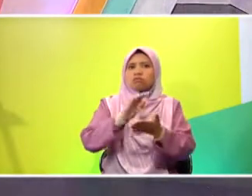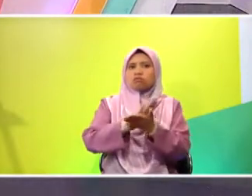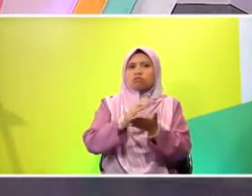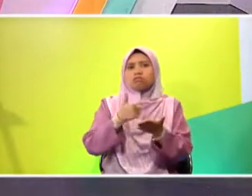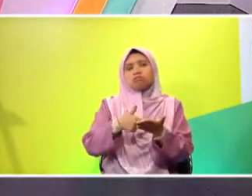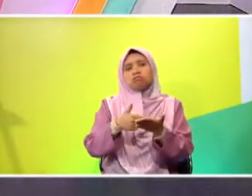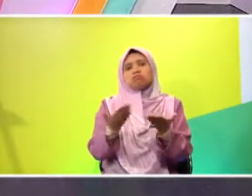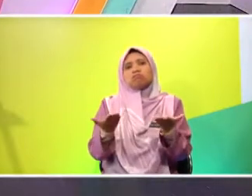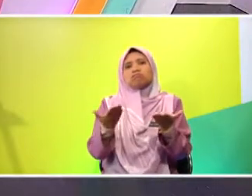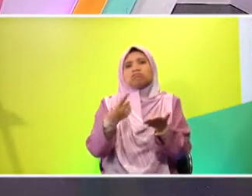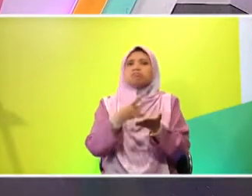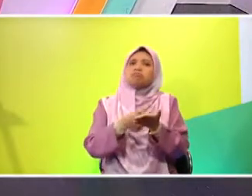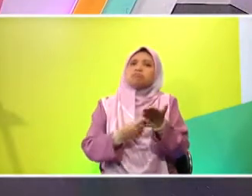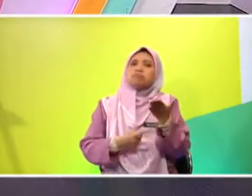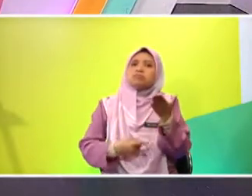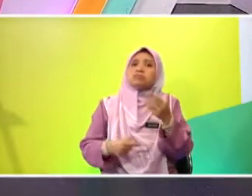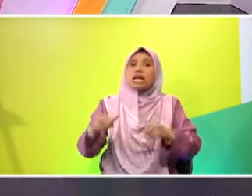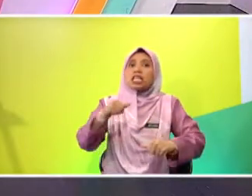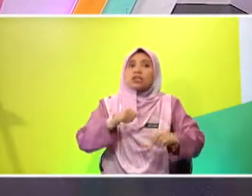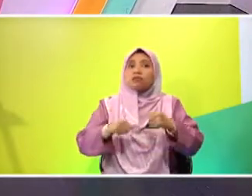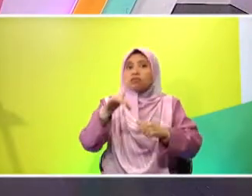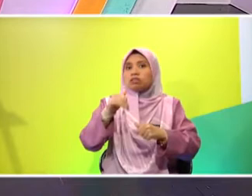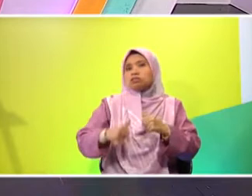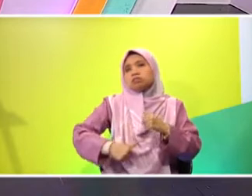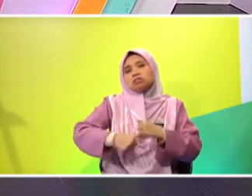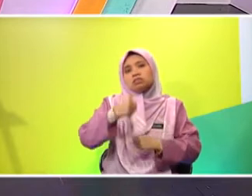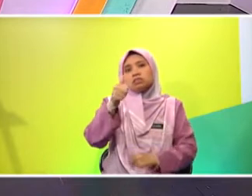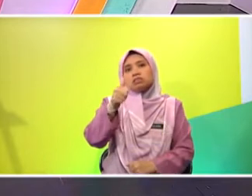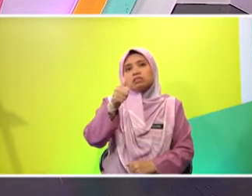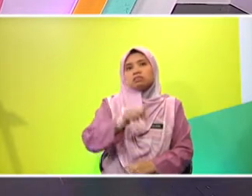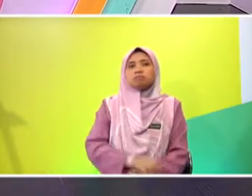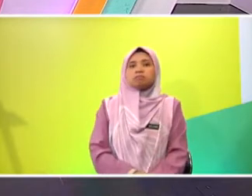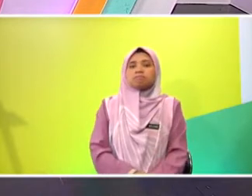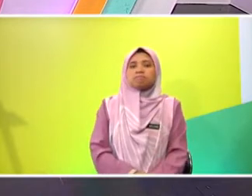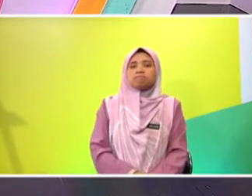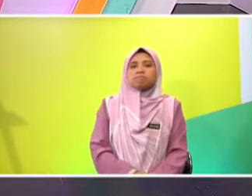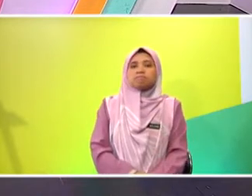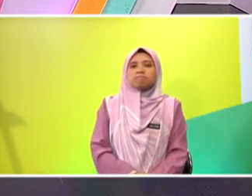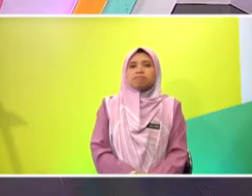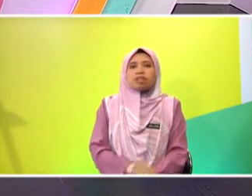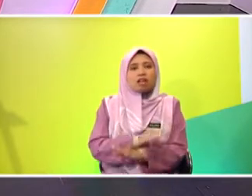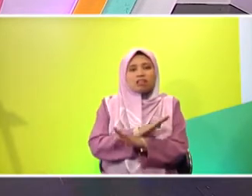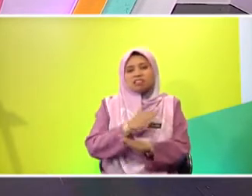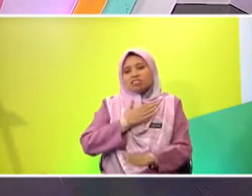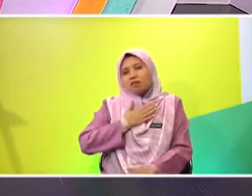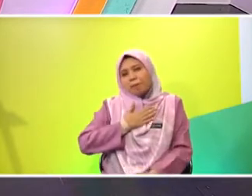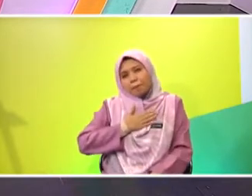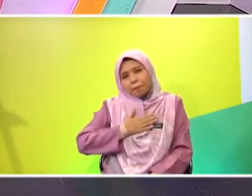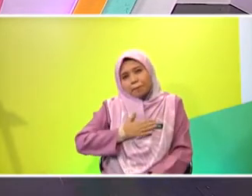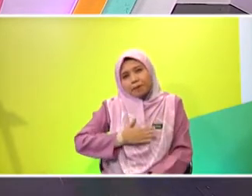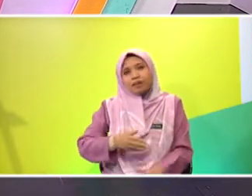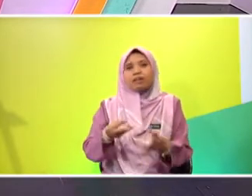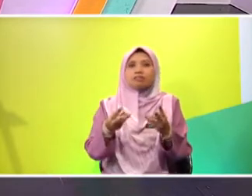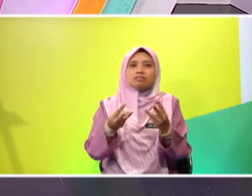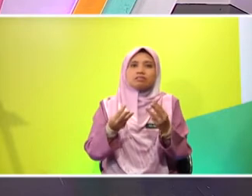Apuy activity Activity yang menarik dilakukan tak sabarnya Aku